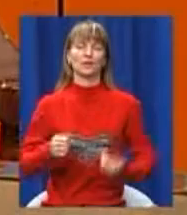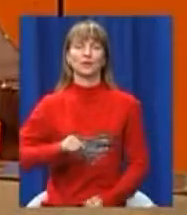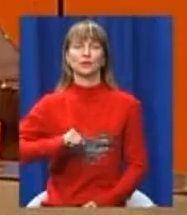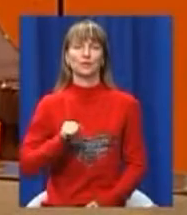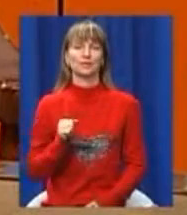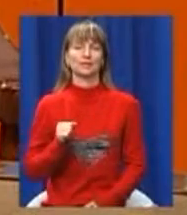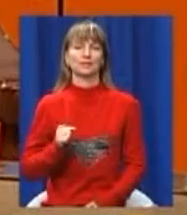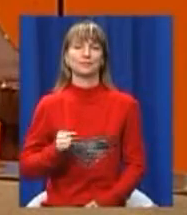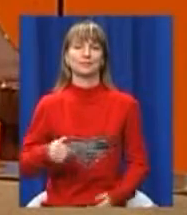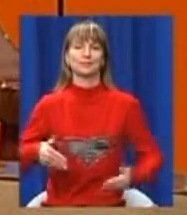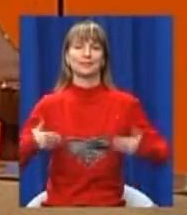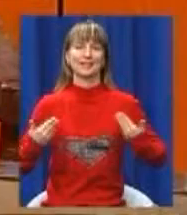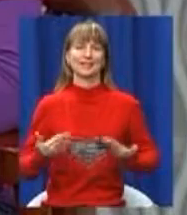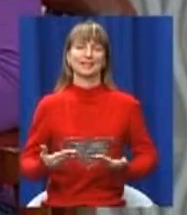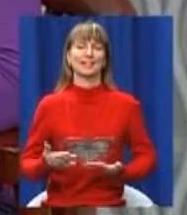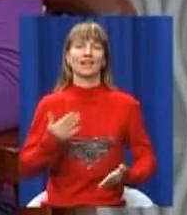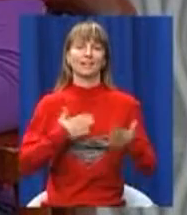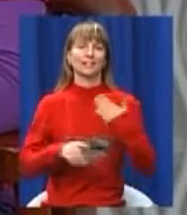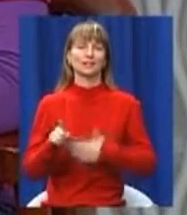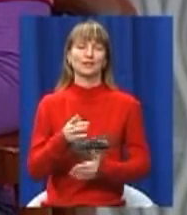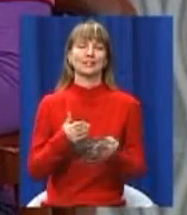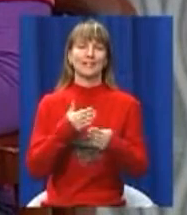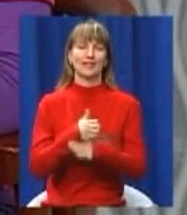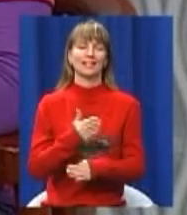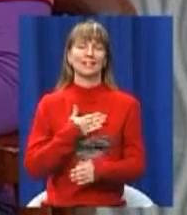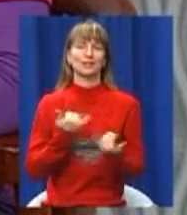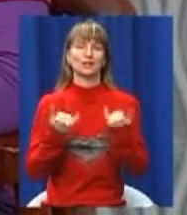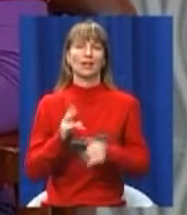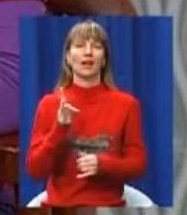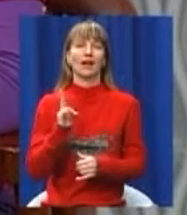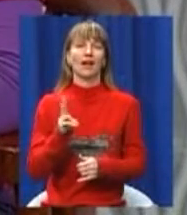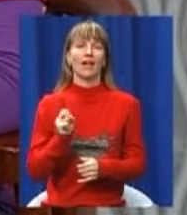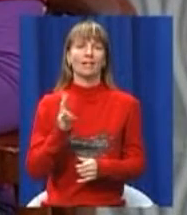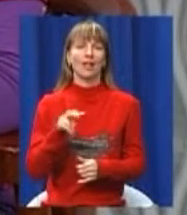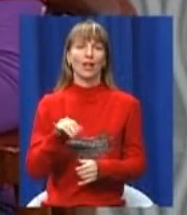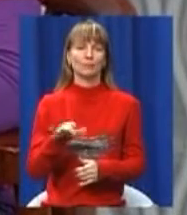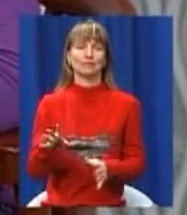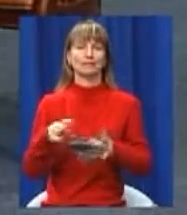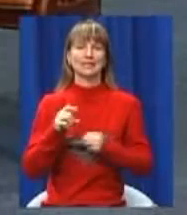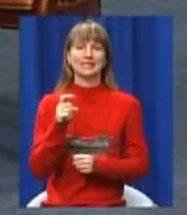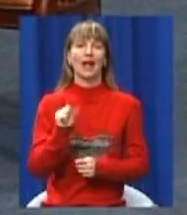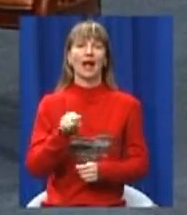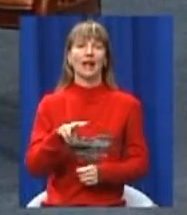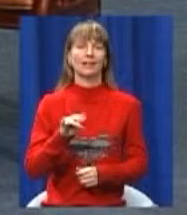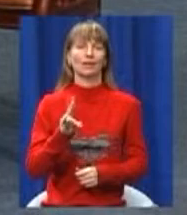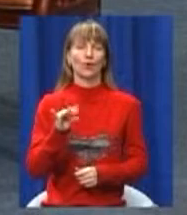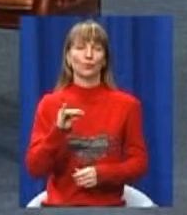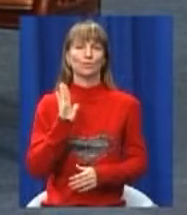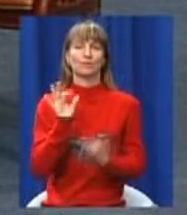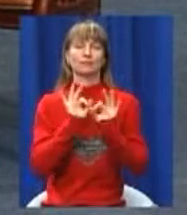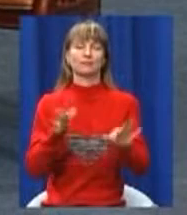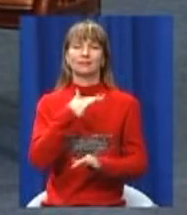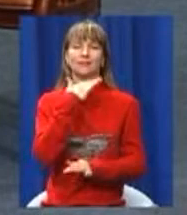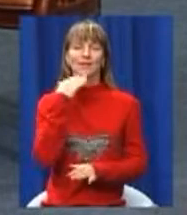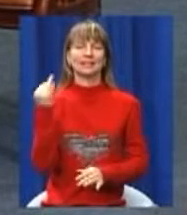Привіт, друзі! Привіт! Раді, що ви завітали до нашого чудесного каналу, і ми разом з Алінкою будемо розповідати вам дуже